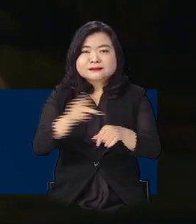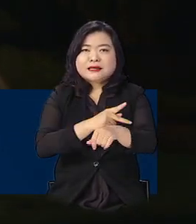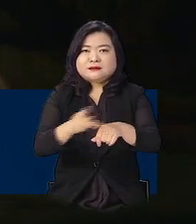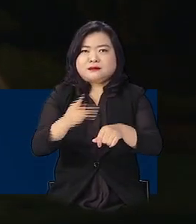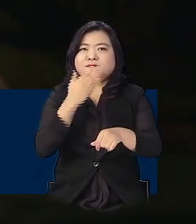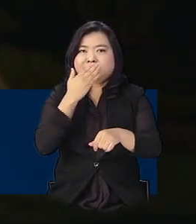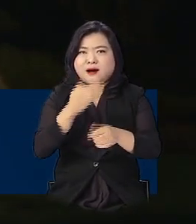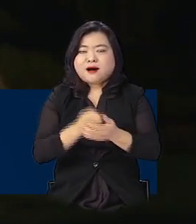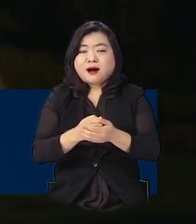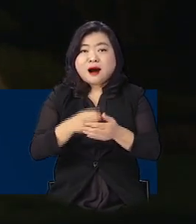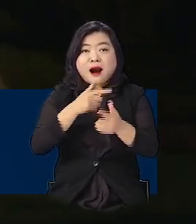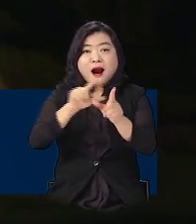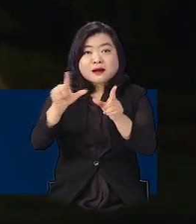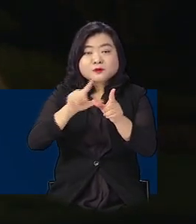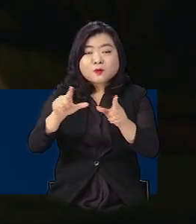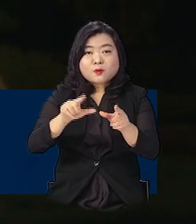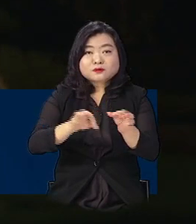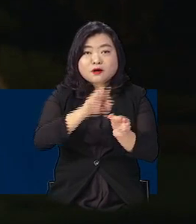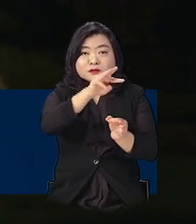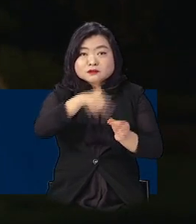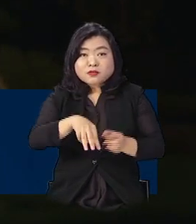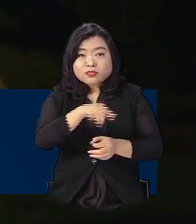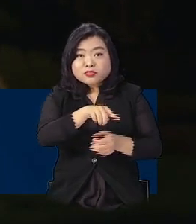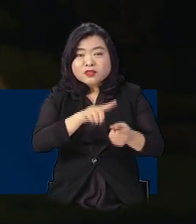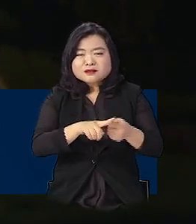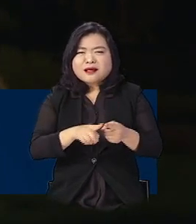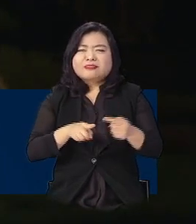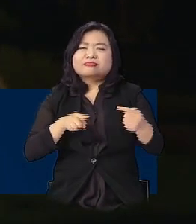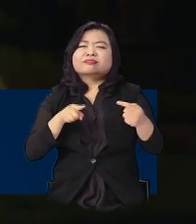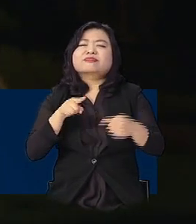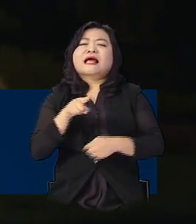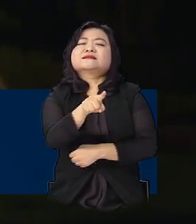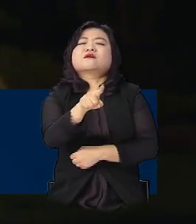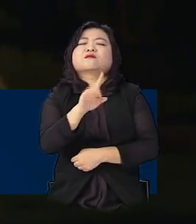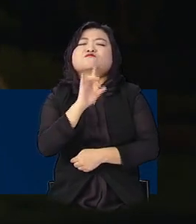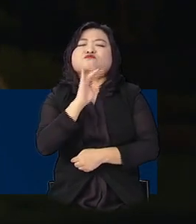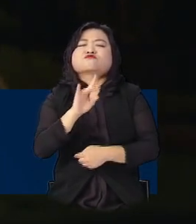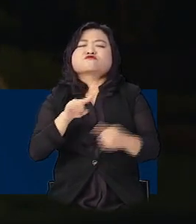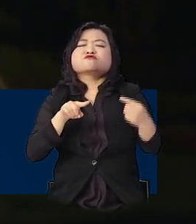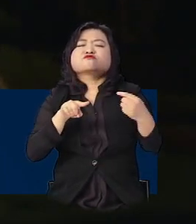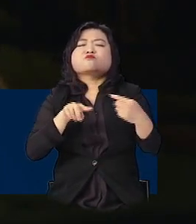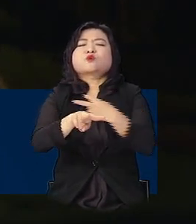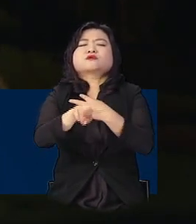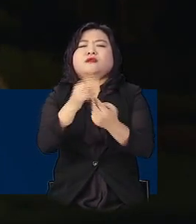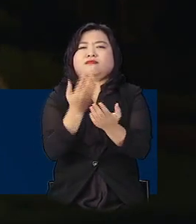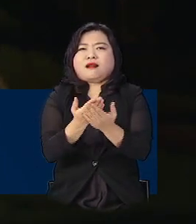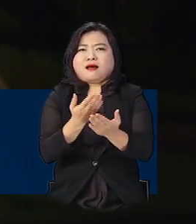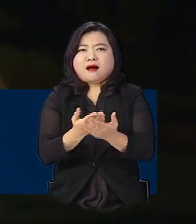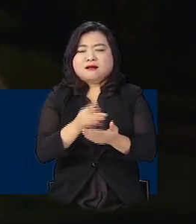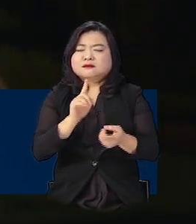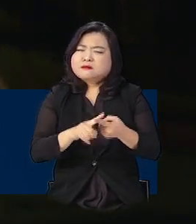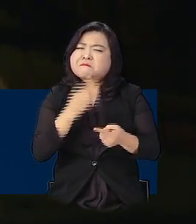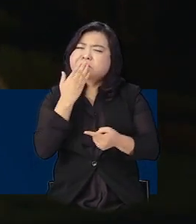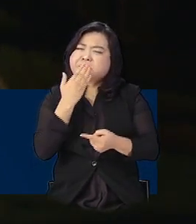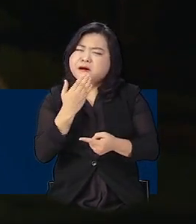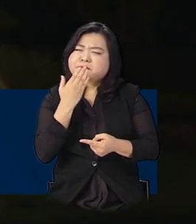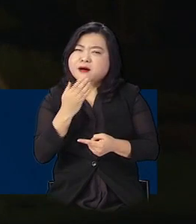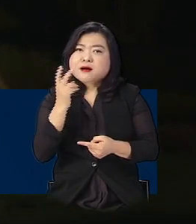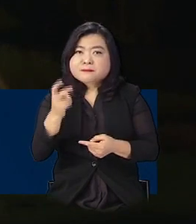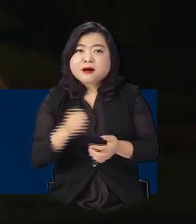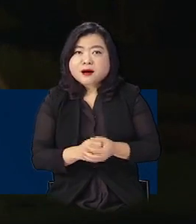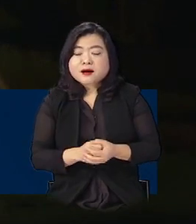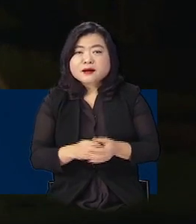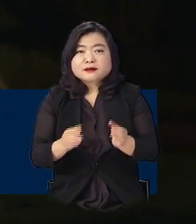돼가 있습니다. 안동서 영천 가는 길이 단선으로 돼가 있는데, 그걸 복선으로 해달라. 이거는 거의 가능할 것 같습니다.